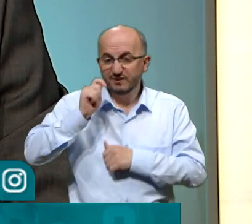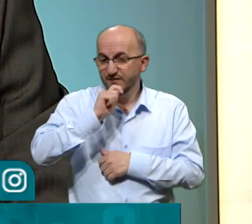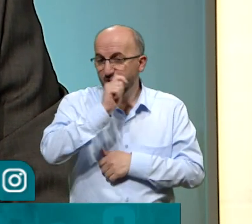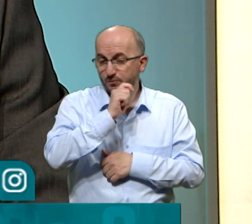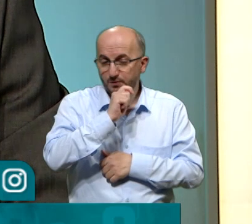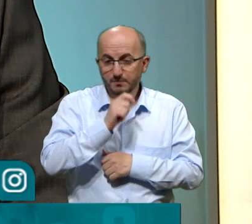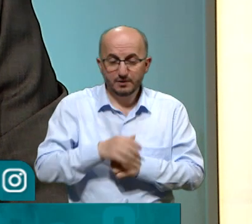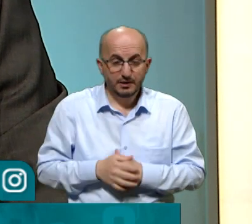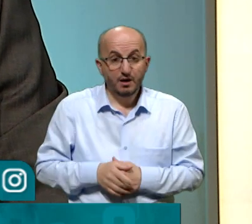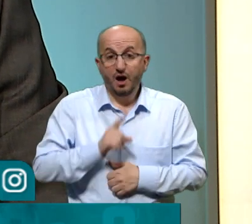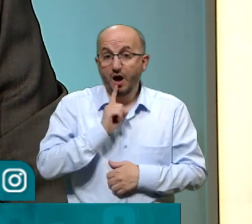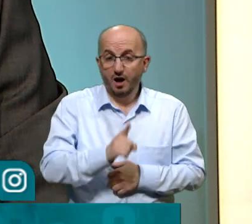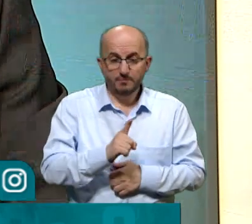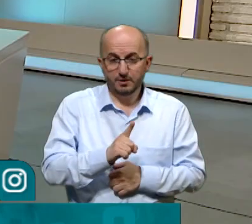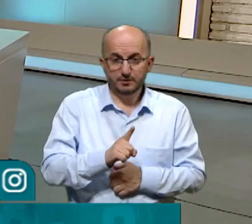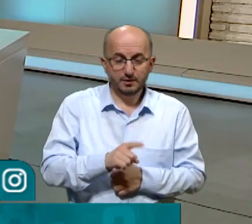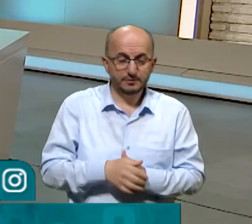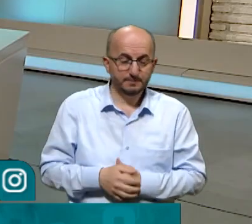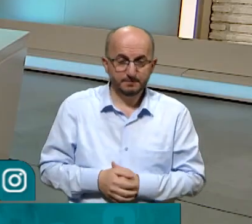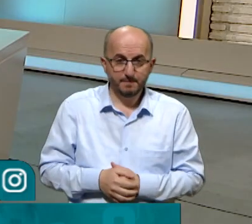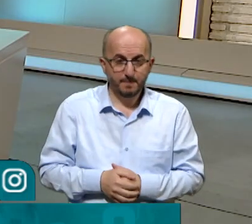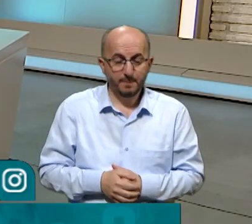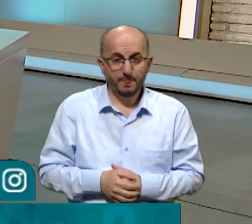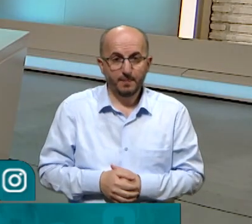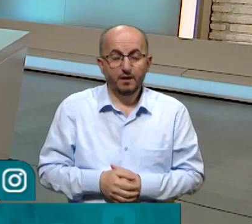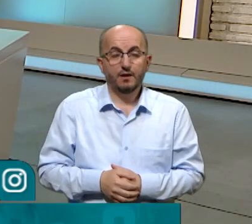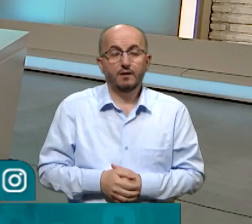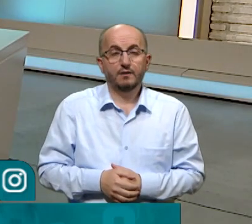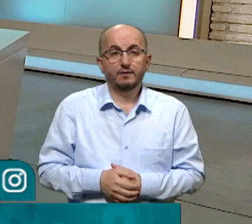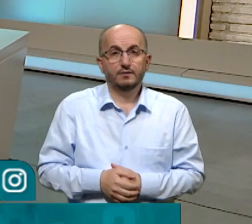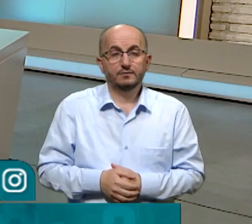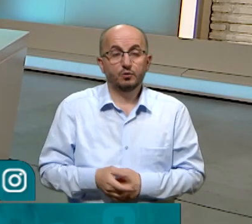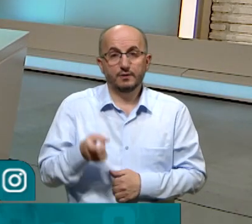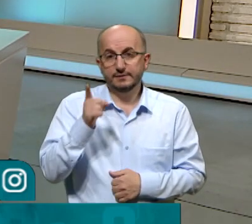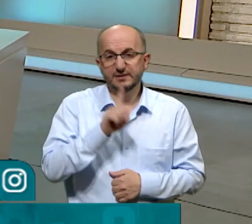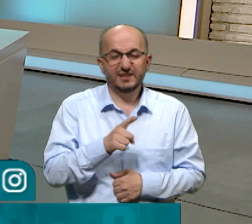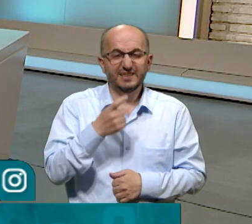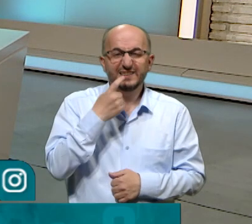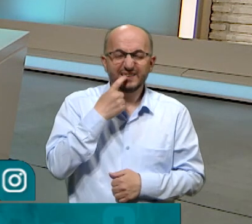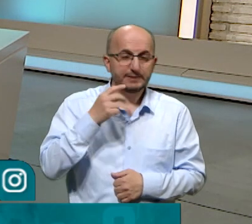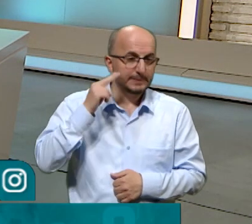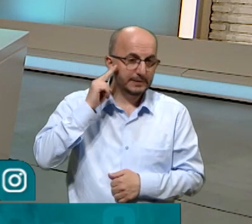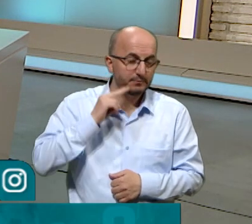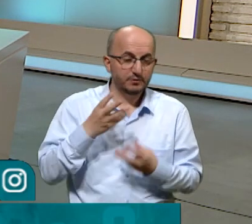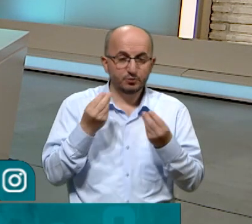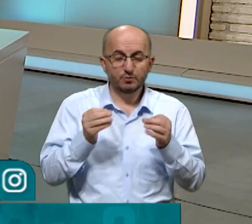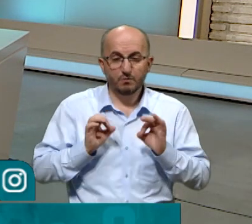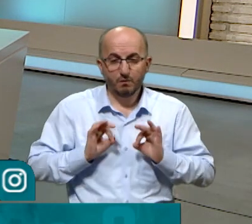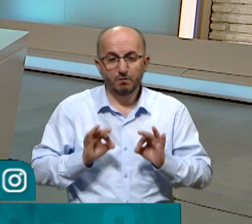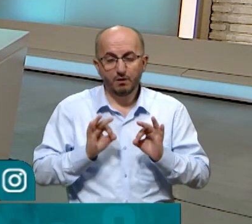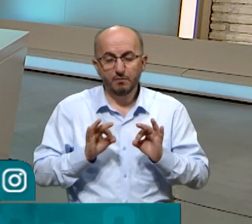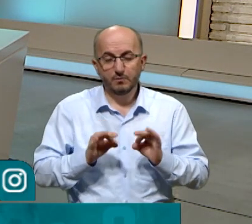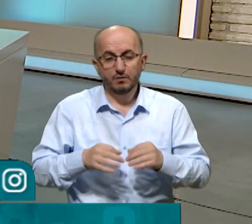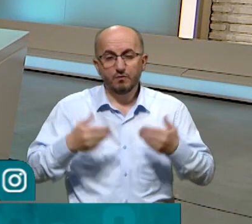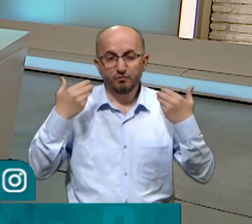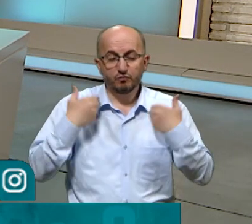kullanmaları ne yapardın emreder bugünkü diş fırçalama Tabii ki ya Dolayısıyla diş temizliği çok önemli ve vücudun